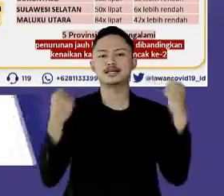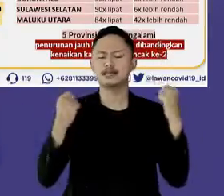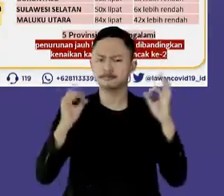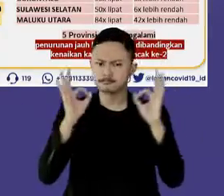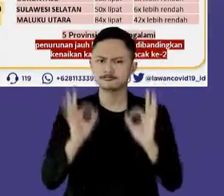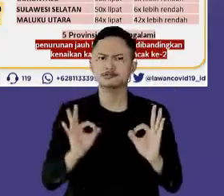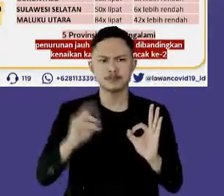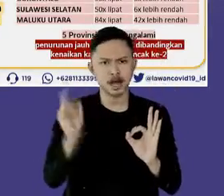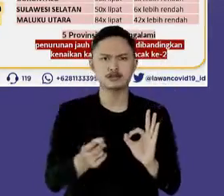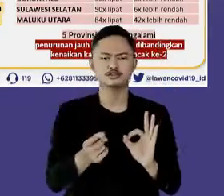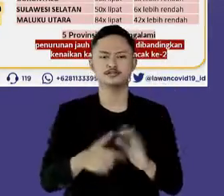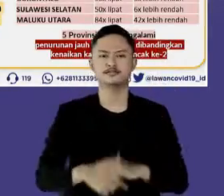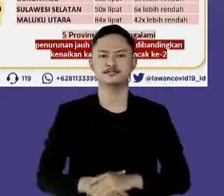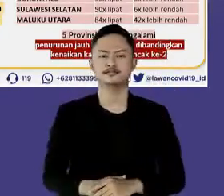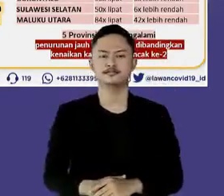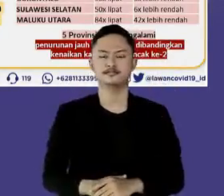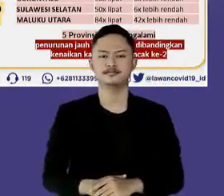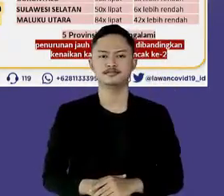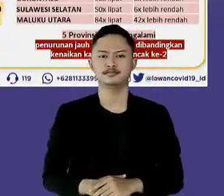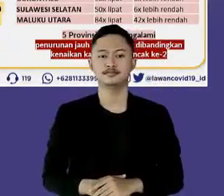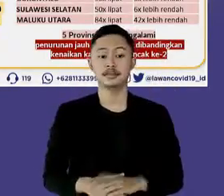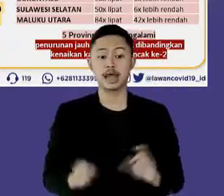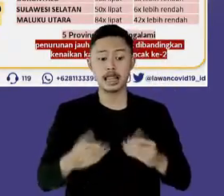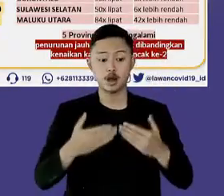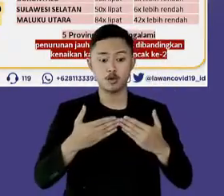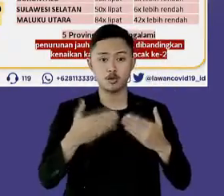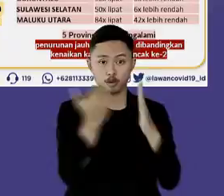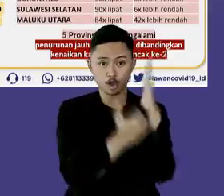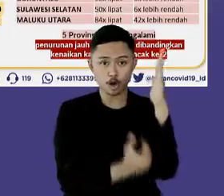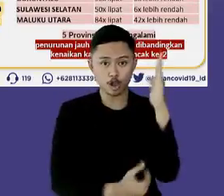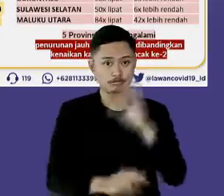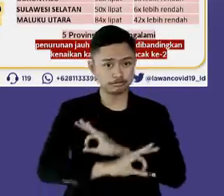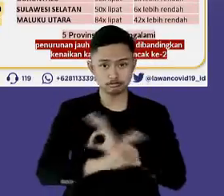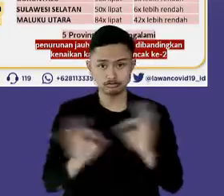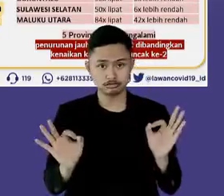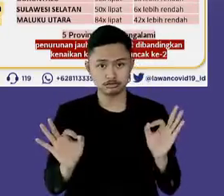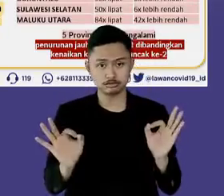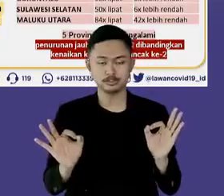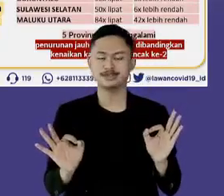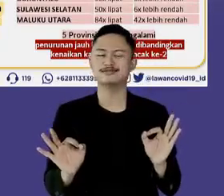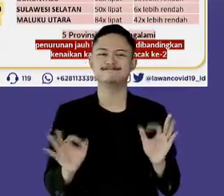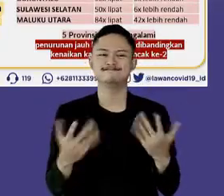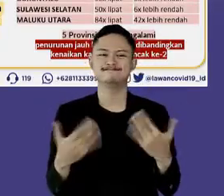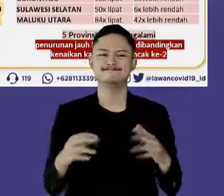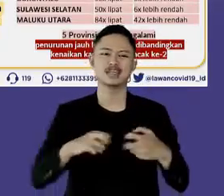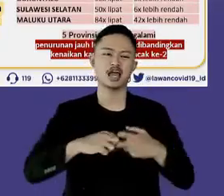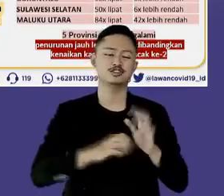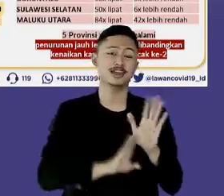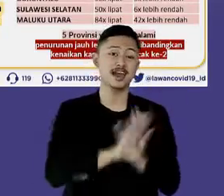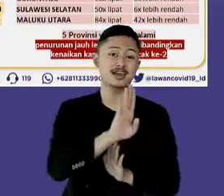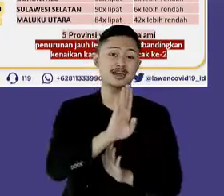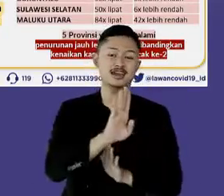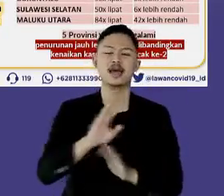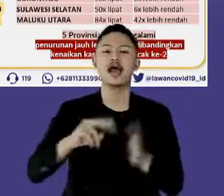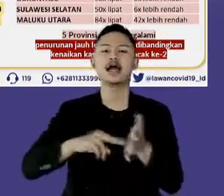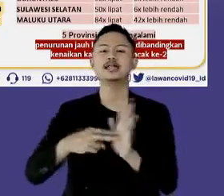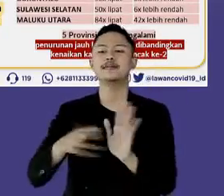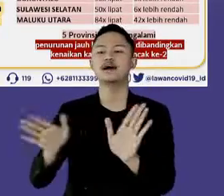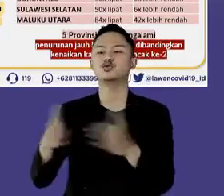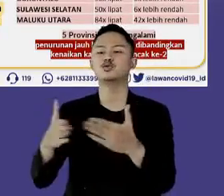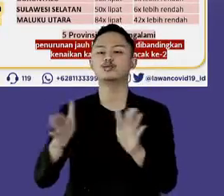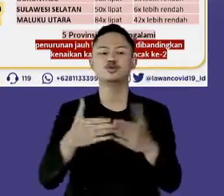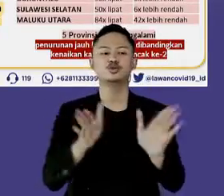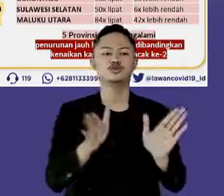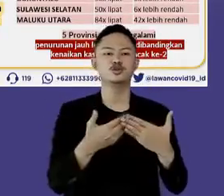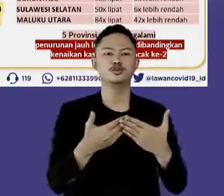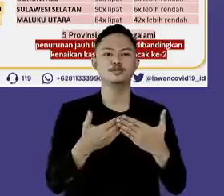ketat Hai kasus akan meningkat dan kita akan harus kembali ke masa pengetatan aktivitas dan endemi tidak akan